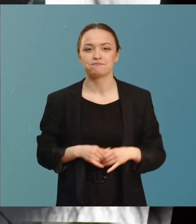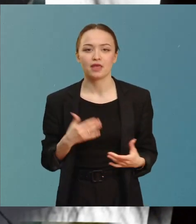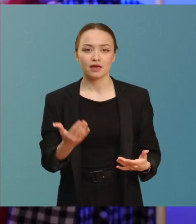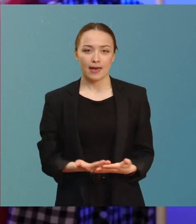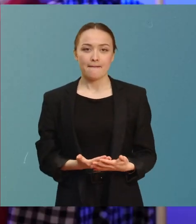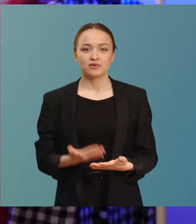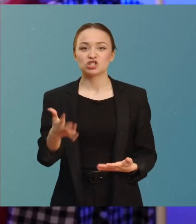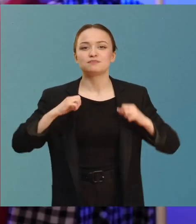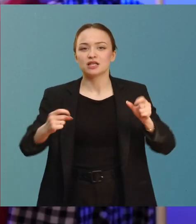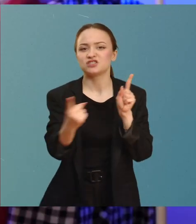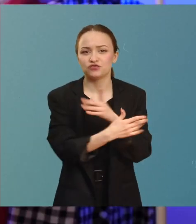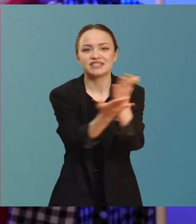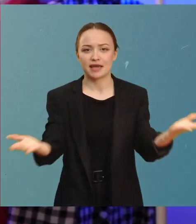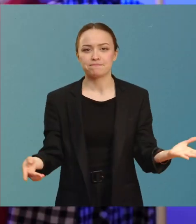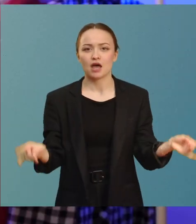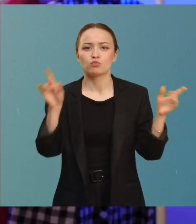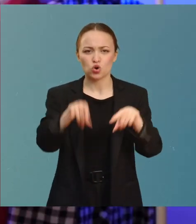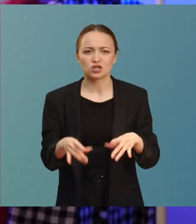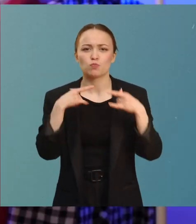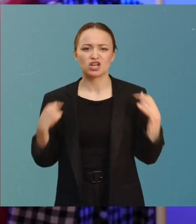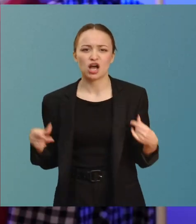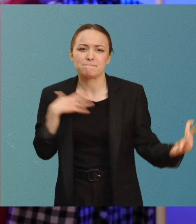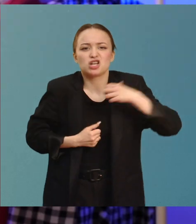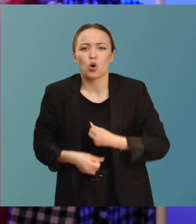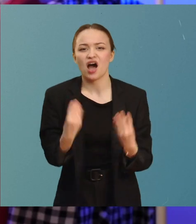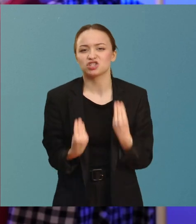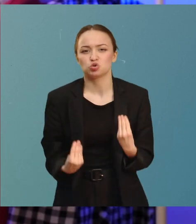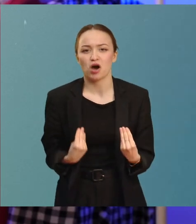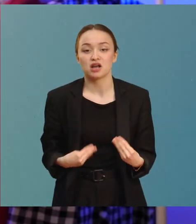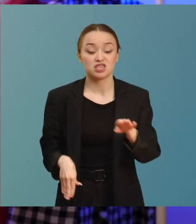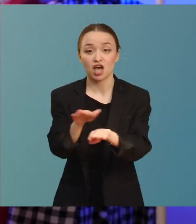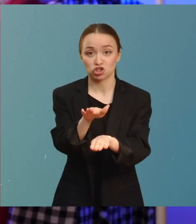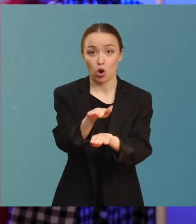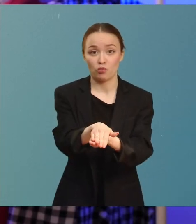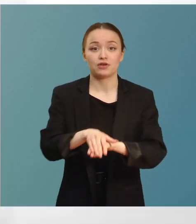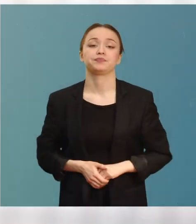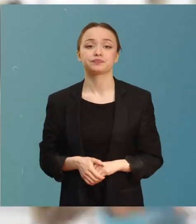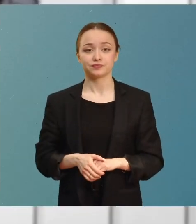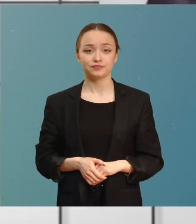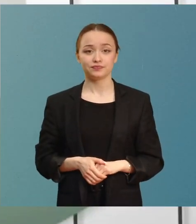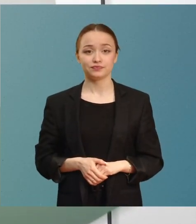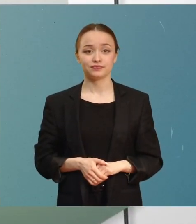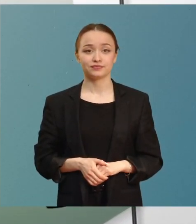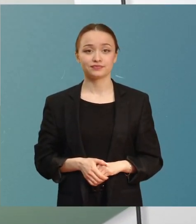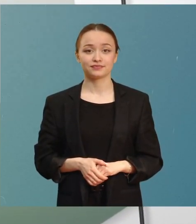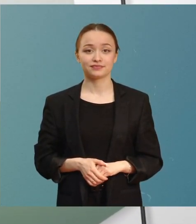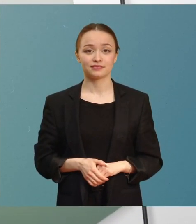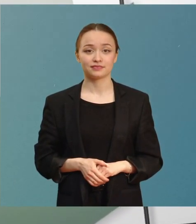бунтарям. Вы можете встретить ее везде – на брюках, рубашках, пальто, аксессуарах и даже на обуви.